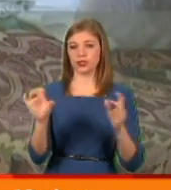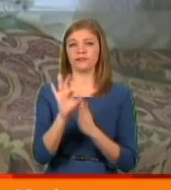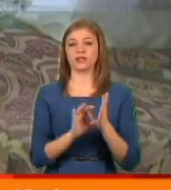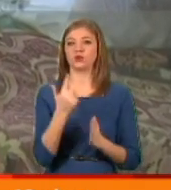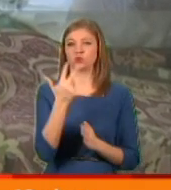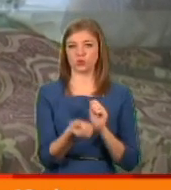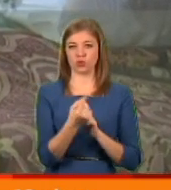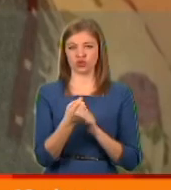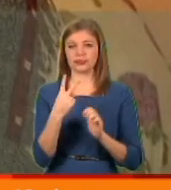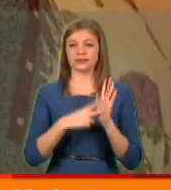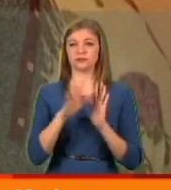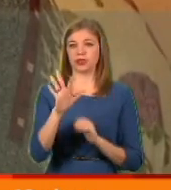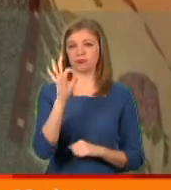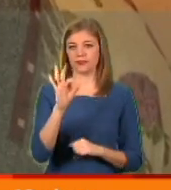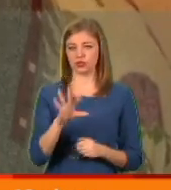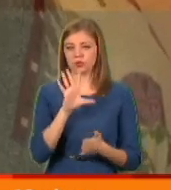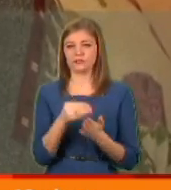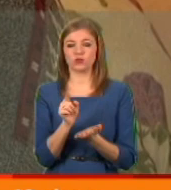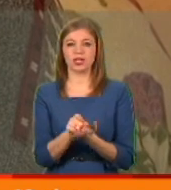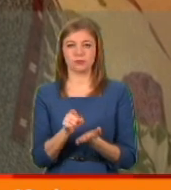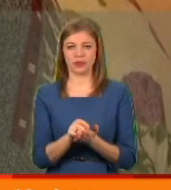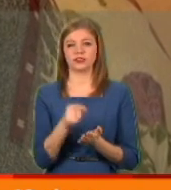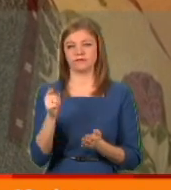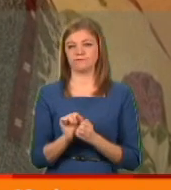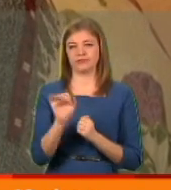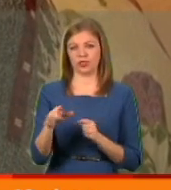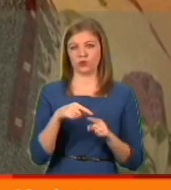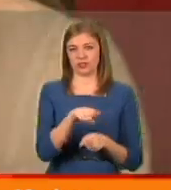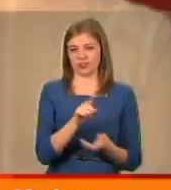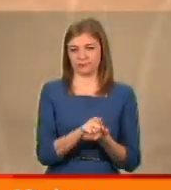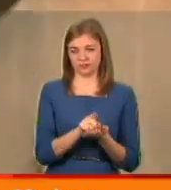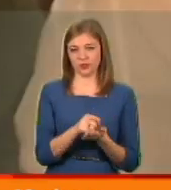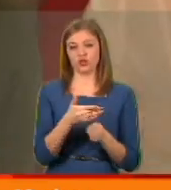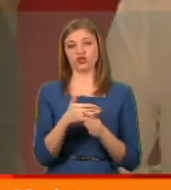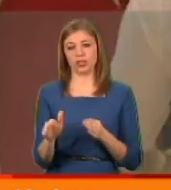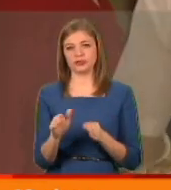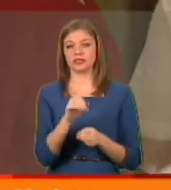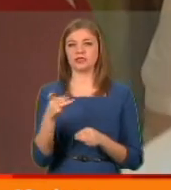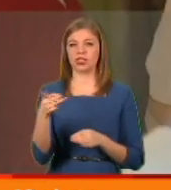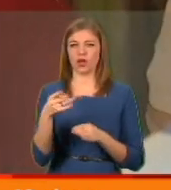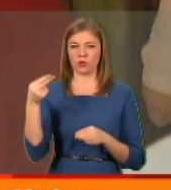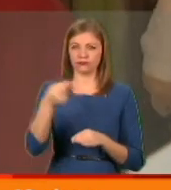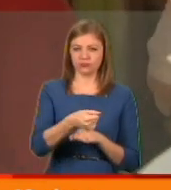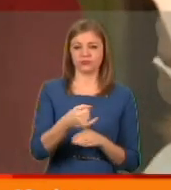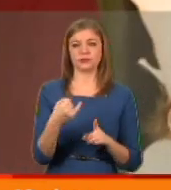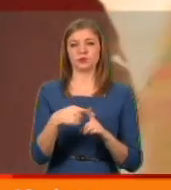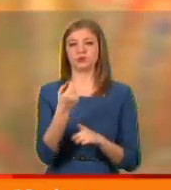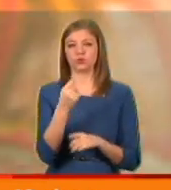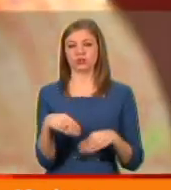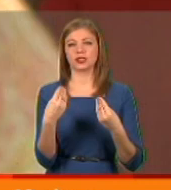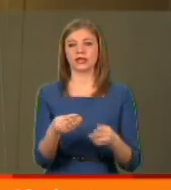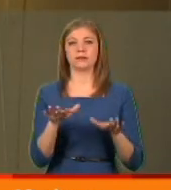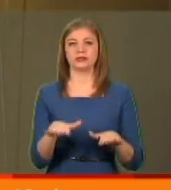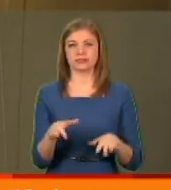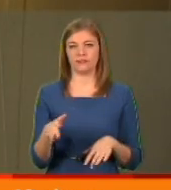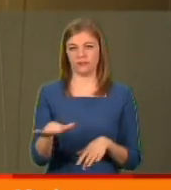відразу з трьох джерел. 75% своєї пенсії за утримання віддають ці старенькі люди. Частина надходить з районного бюджету і ще трохи надає